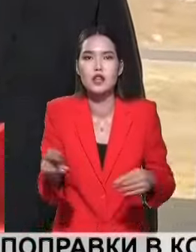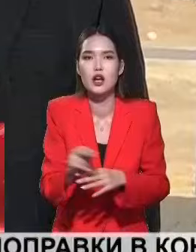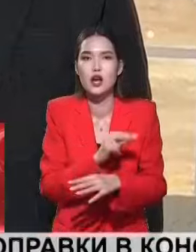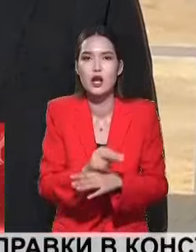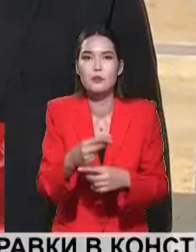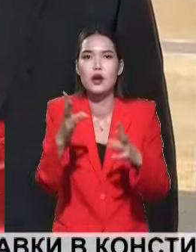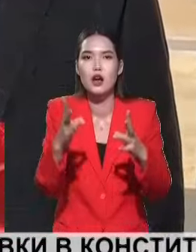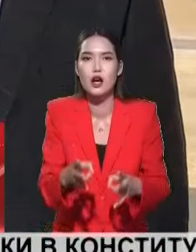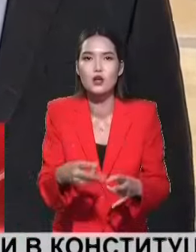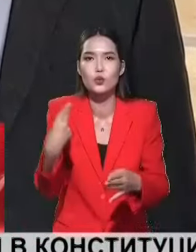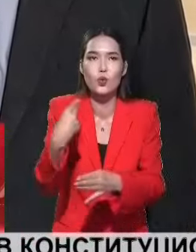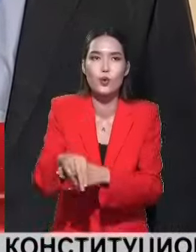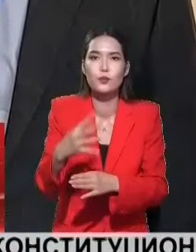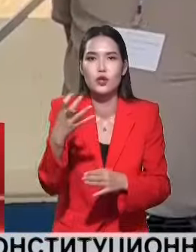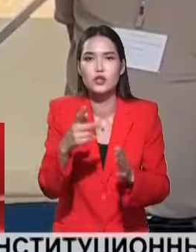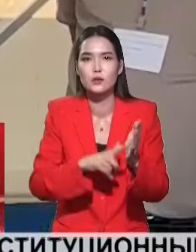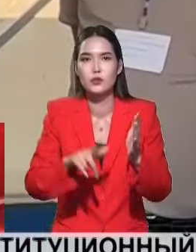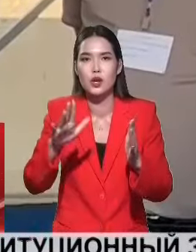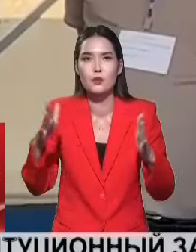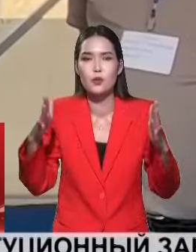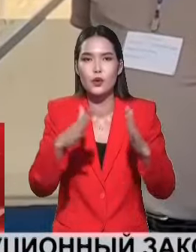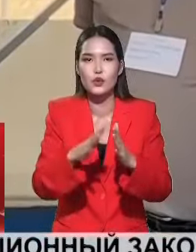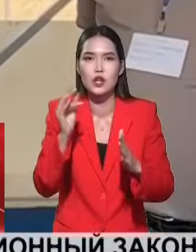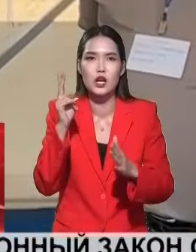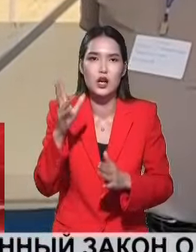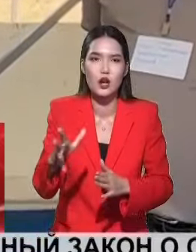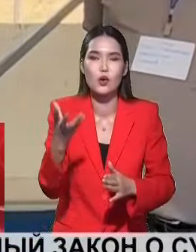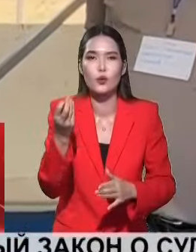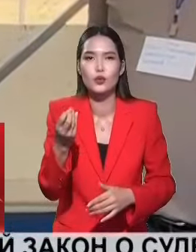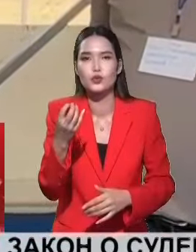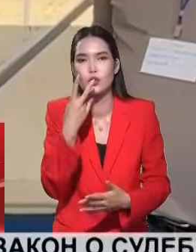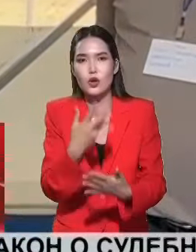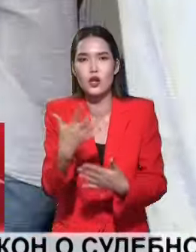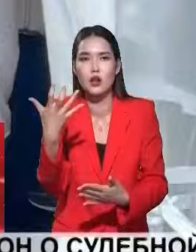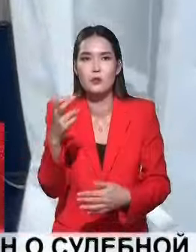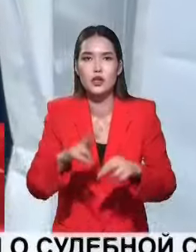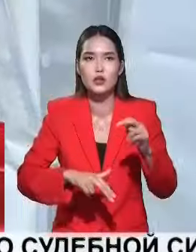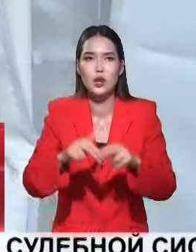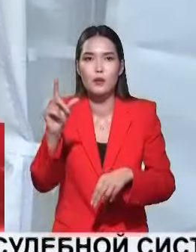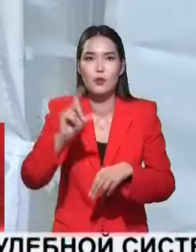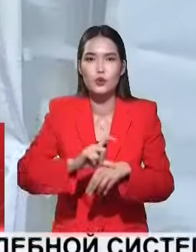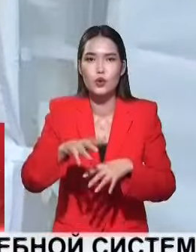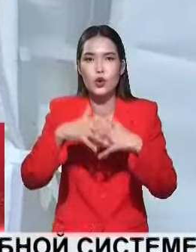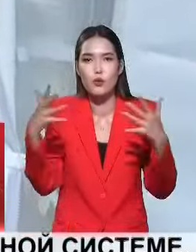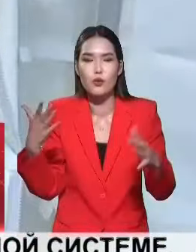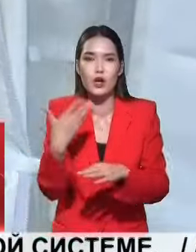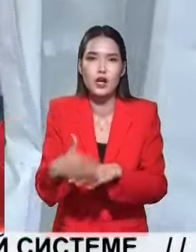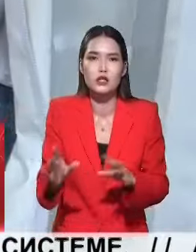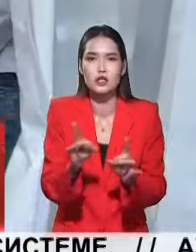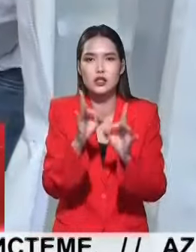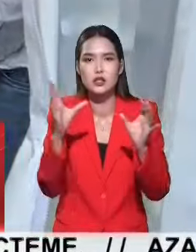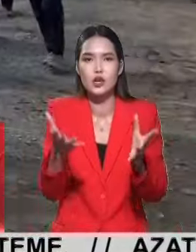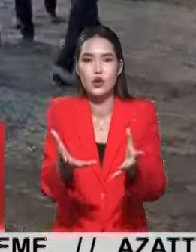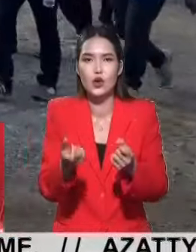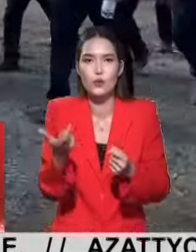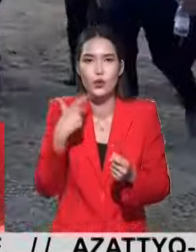Для пострадавших выкупят 475 домов и квартир, еще около 500 построят. К слову, большую часть расходов взяли на